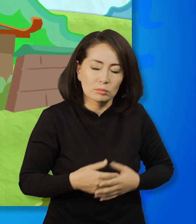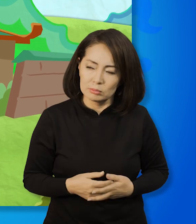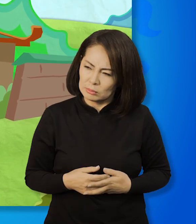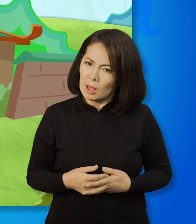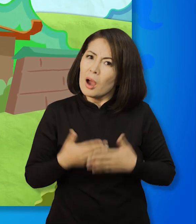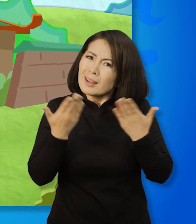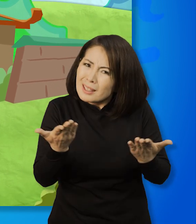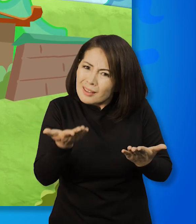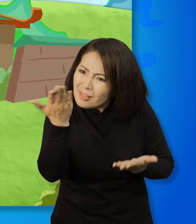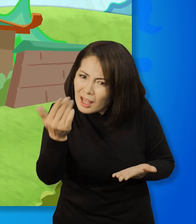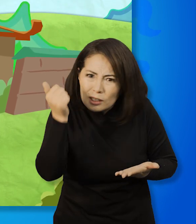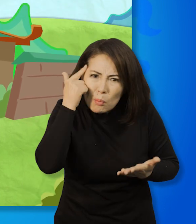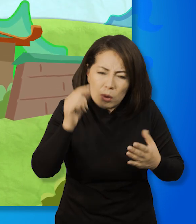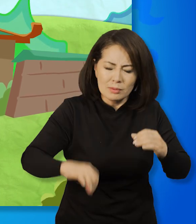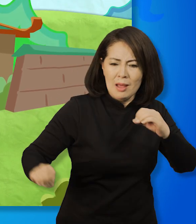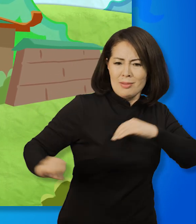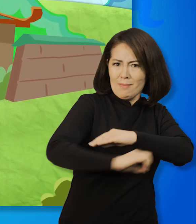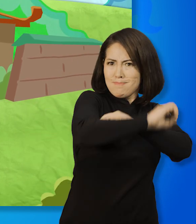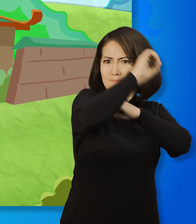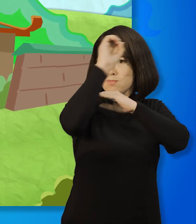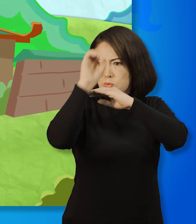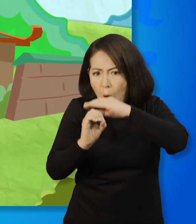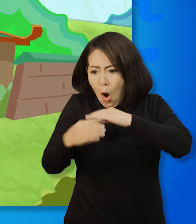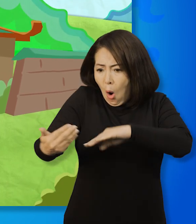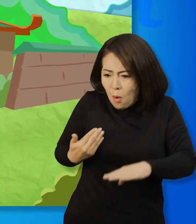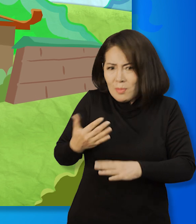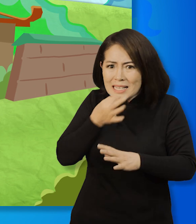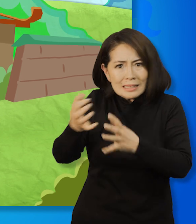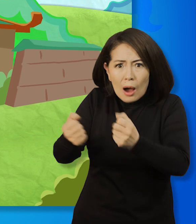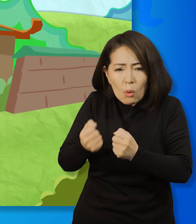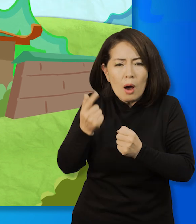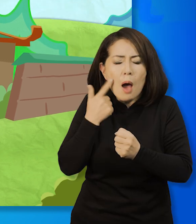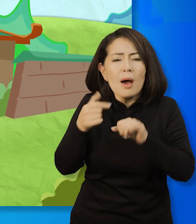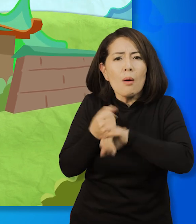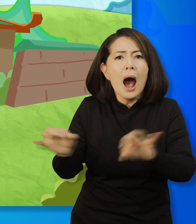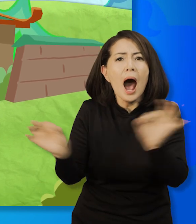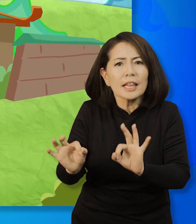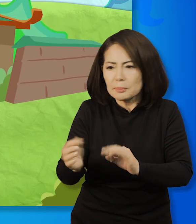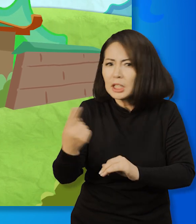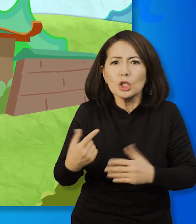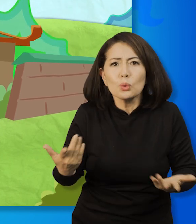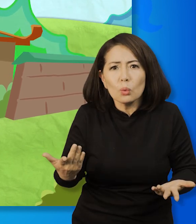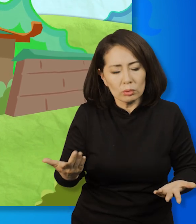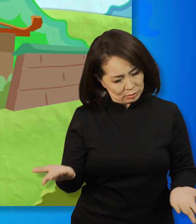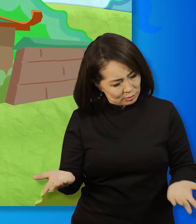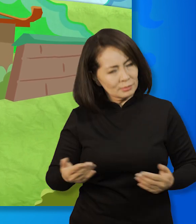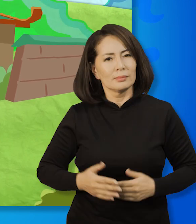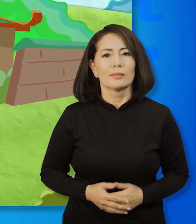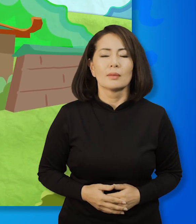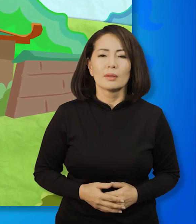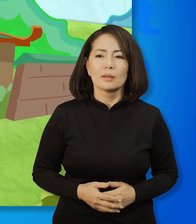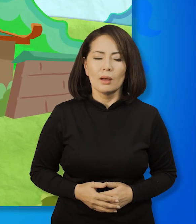да. Гэхдээ хаант минь нар жаргахаас наана амжуулж авчрахгүй юм бол энхри хатант нь эргэж ирэхгүй учир